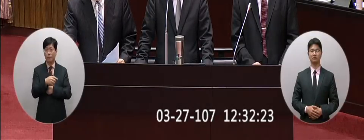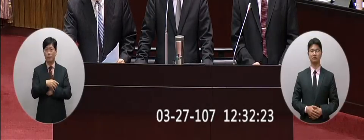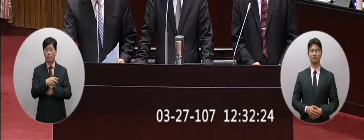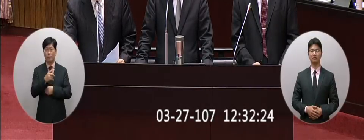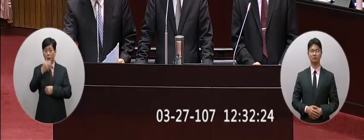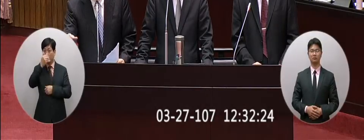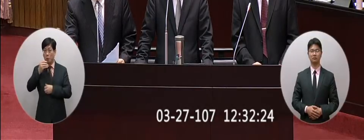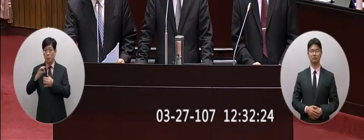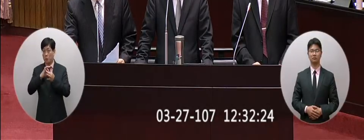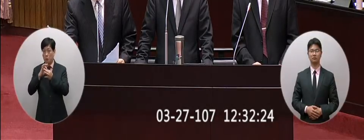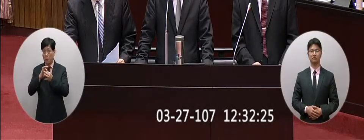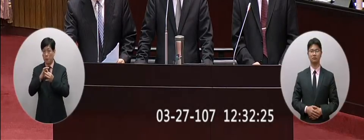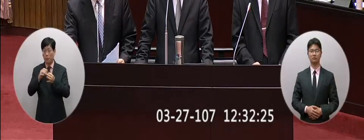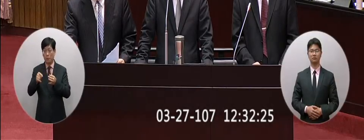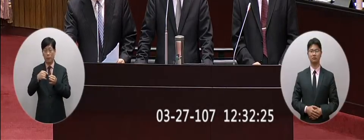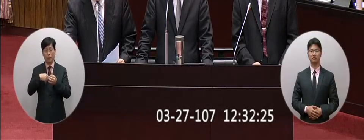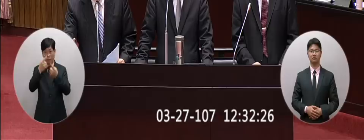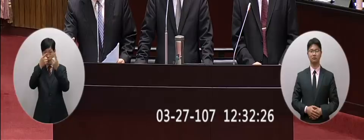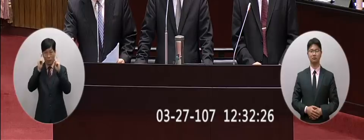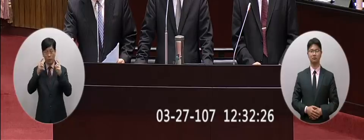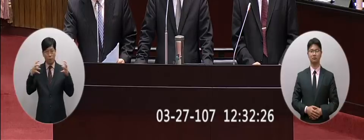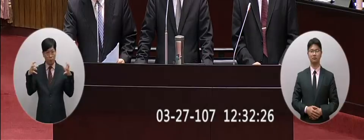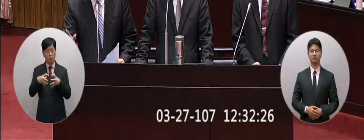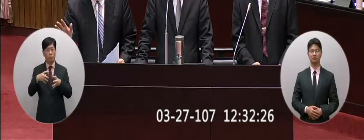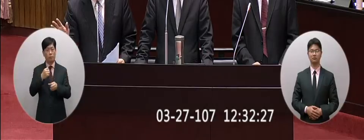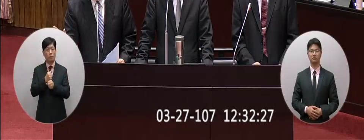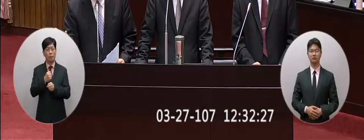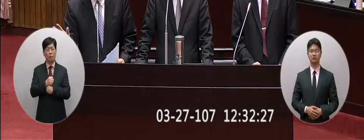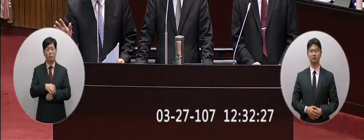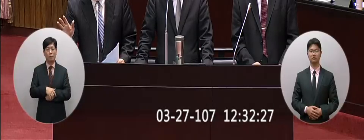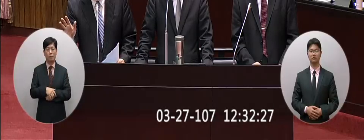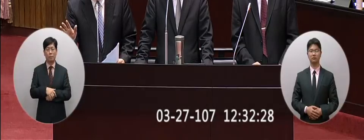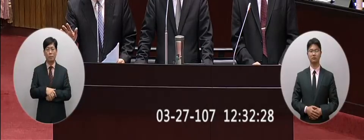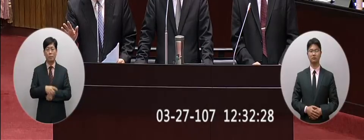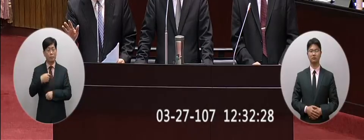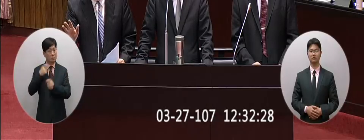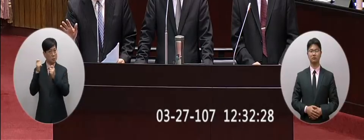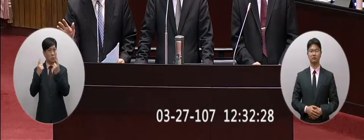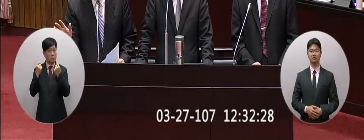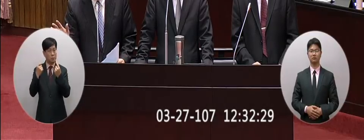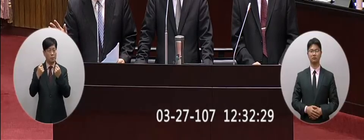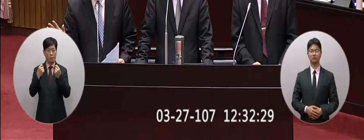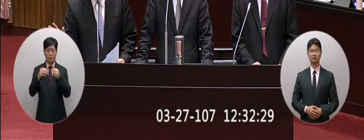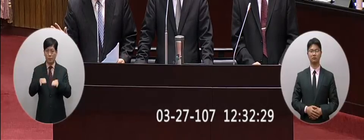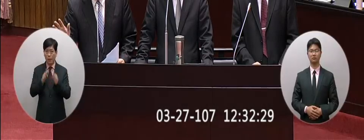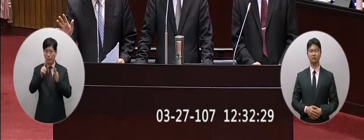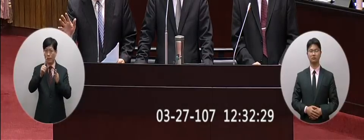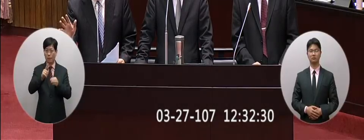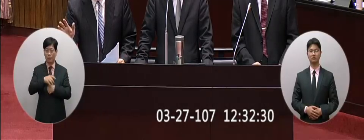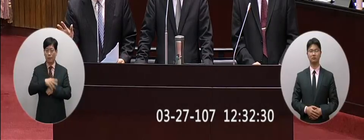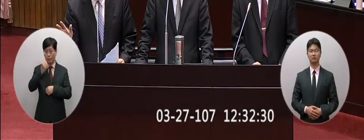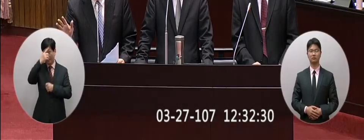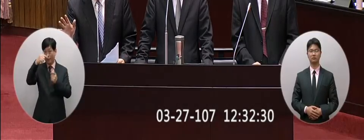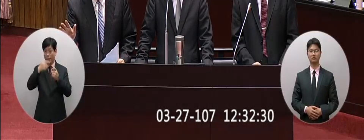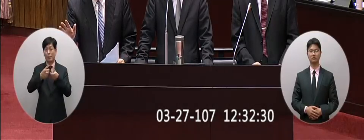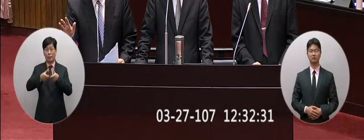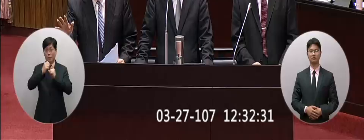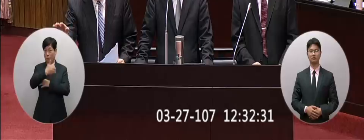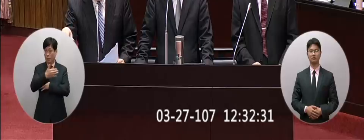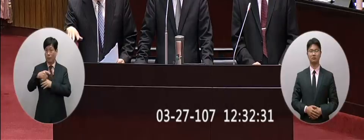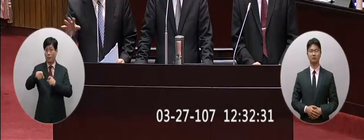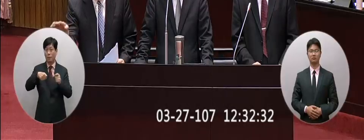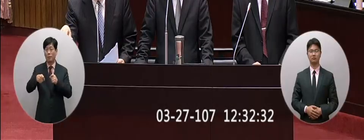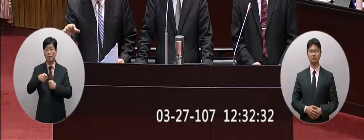这个澎湖的这个大学我们一起合作，我们最近也在启动一个叫做青年回乡的这个计